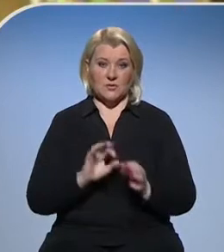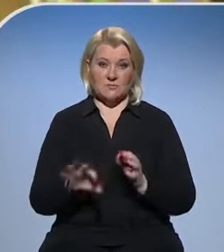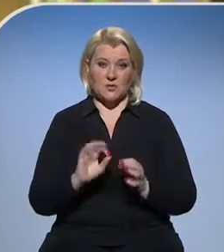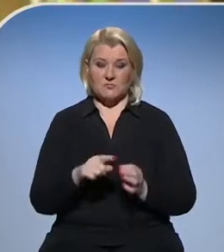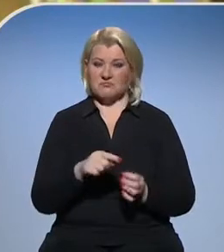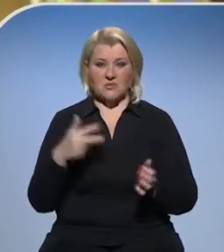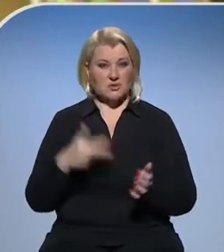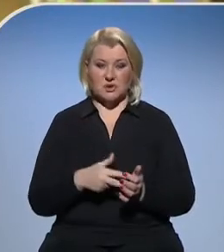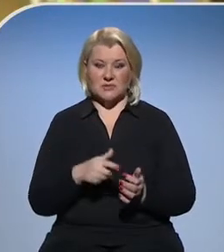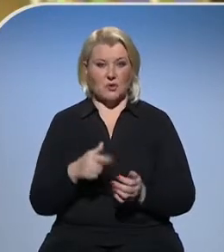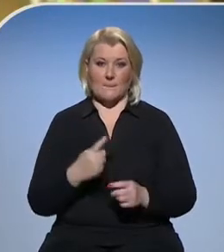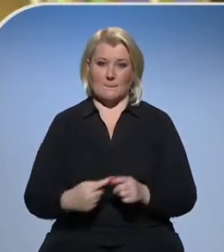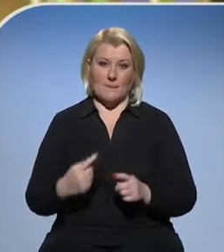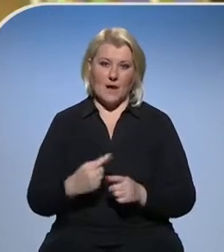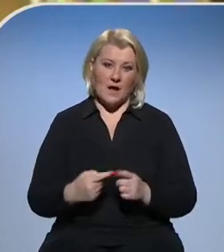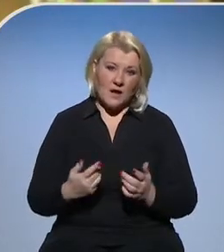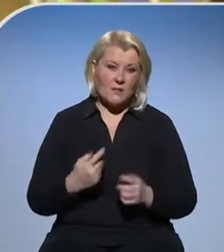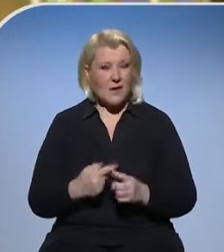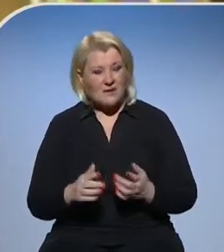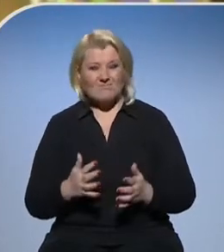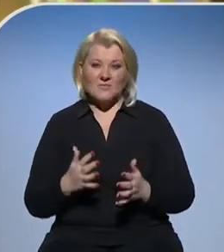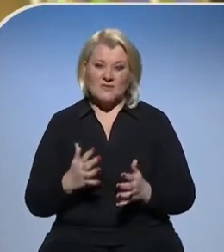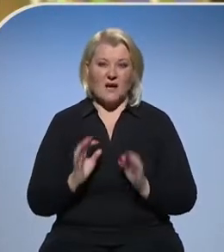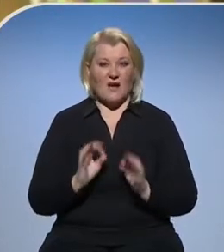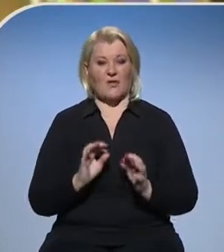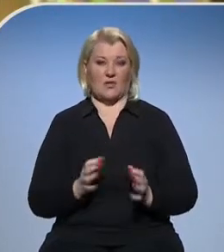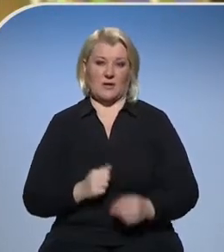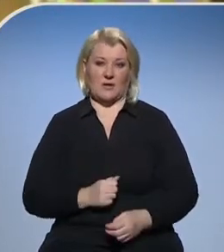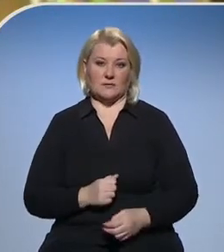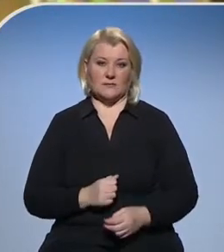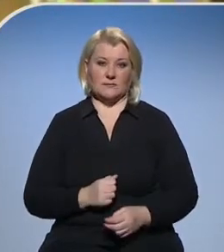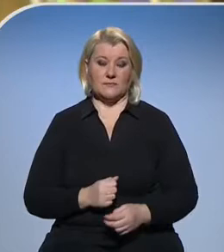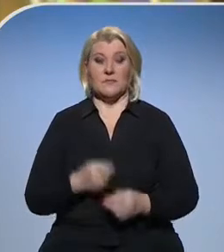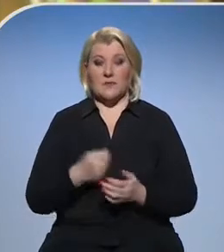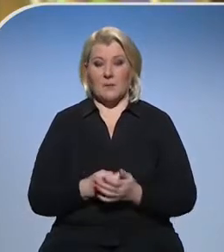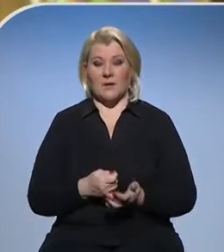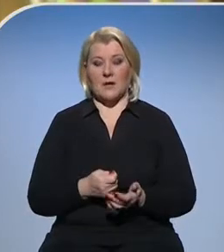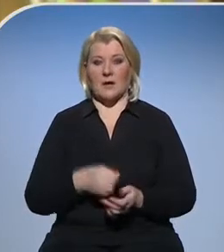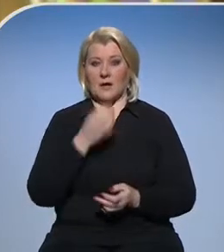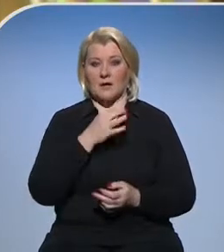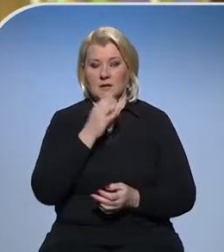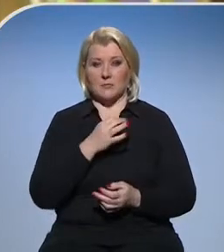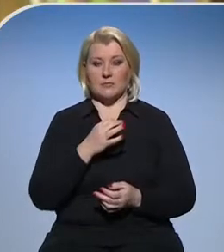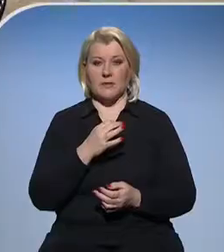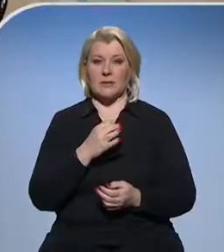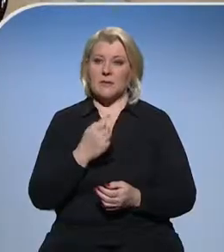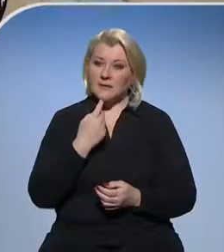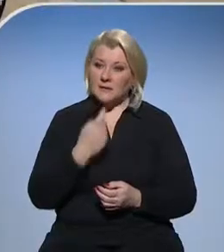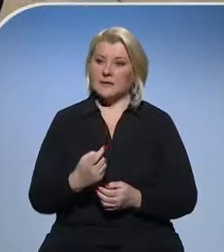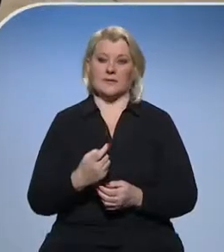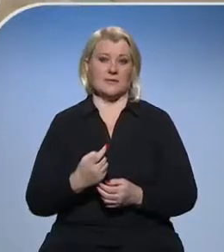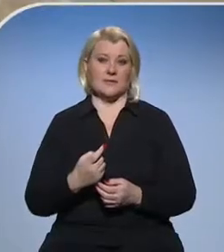3000 bych... Je skoro málo? No, neříkám málo, ale je to tak akorát. Mm-hmm. Čili když bychom chtěli být opravdu jako